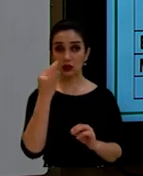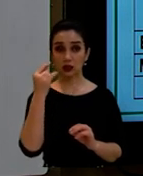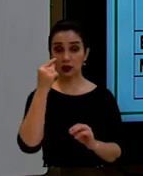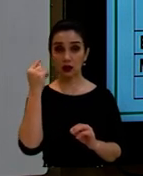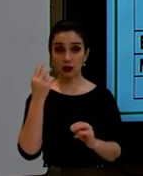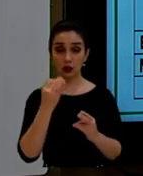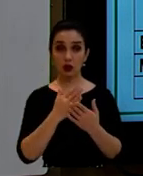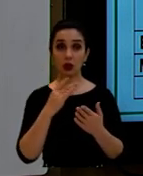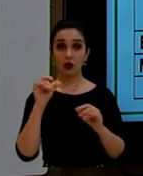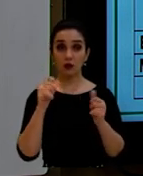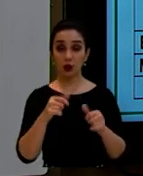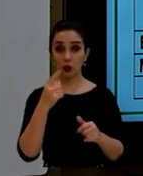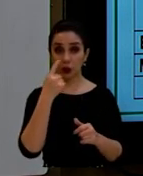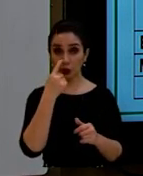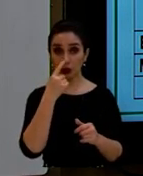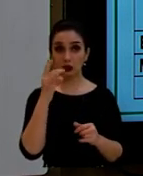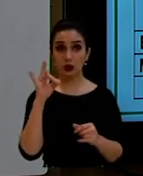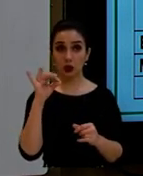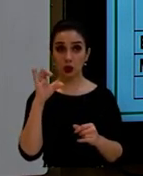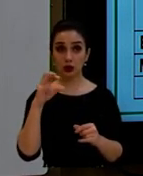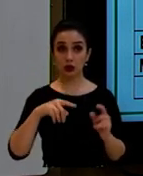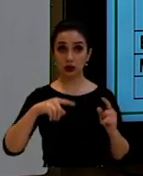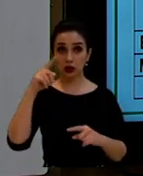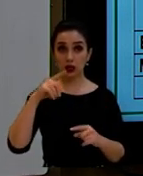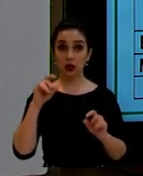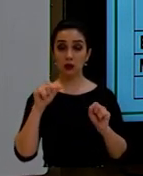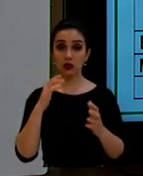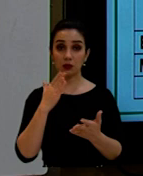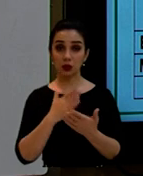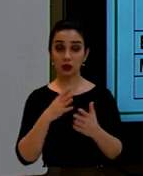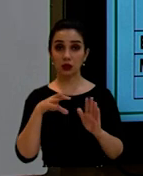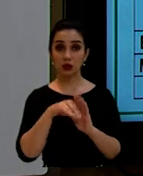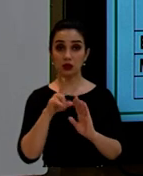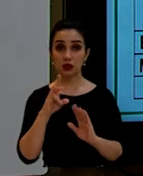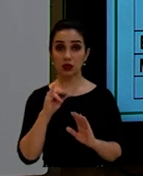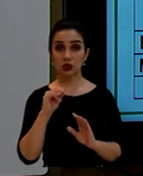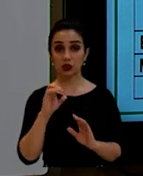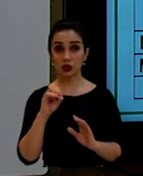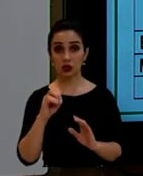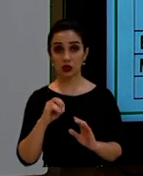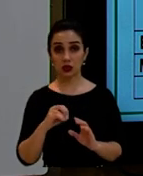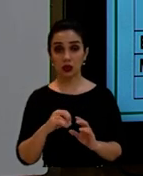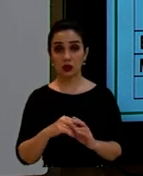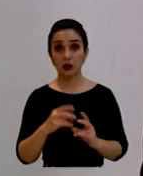разрез, форма носа, рост и приспособительное значение.